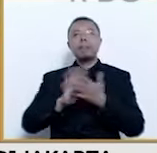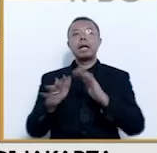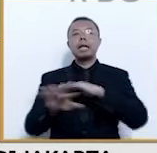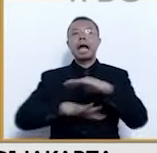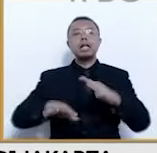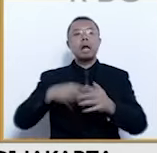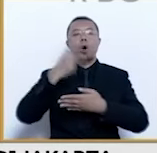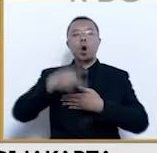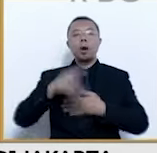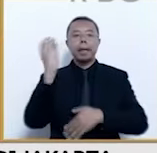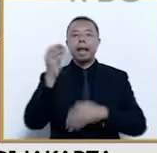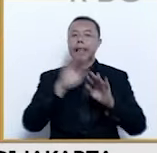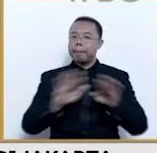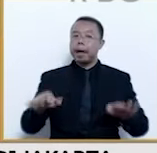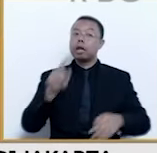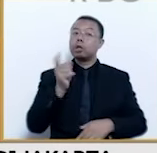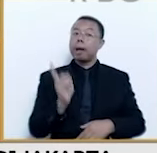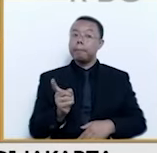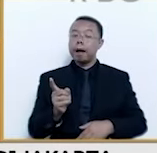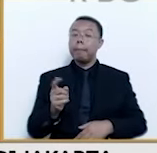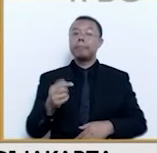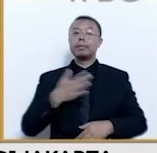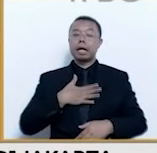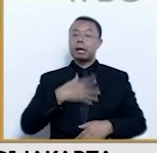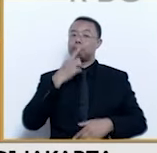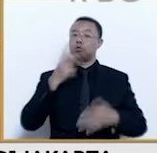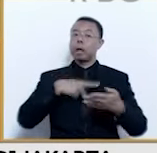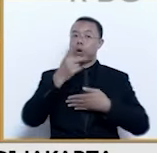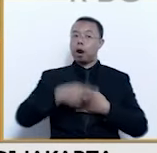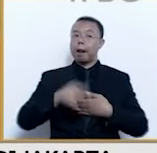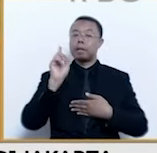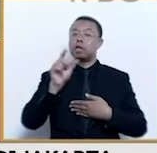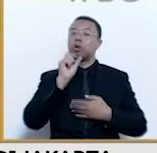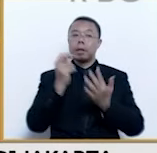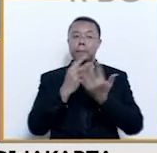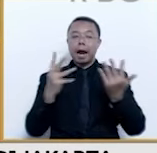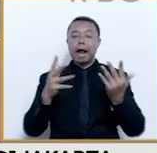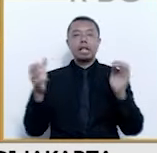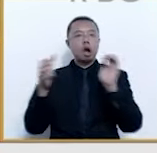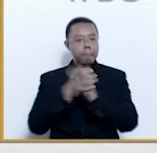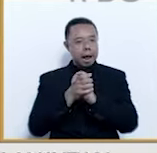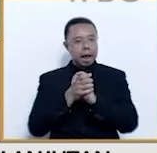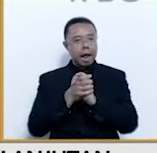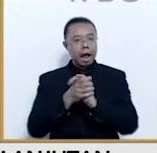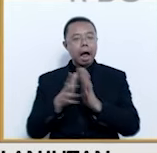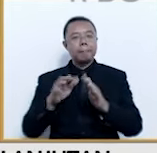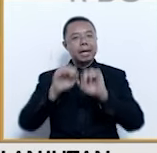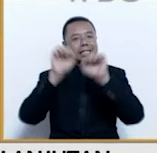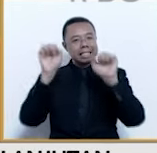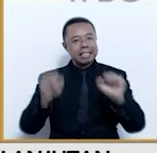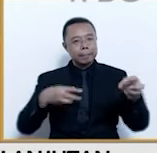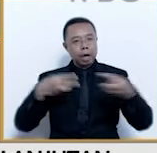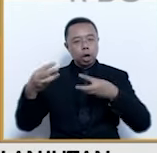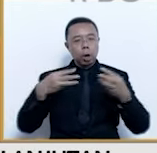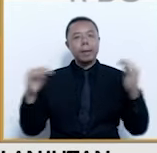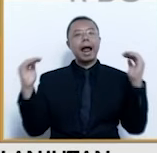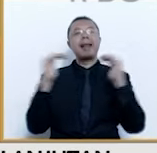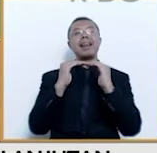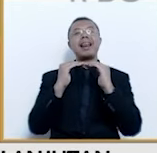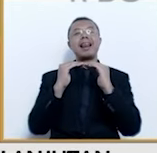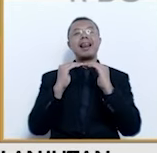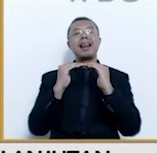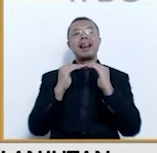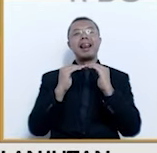Jakarta taku aman untuk itu darmakun punya satu program untuk rakyat yang kompak yaitu sistem ekonomi adil